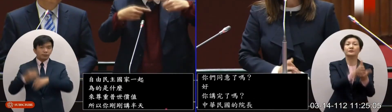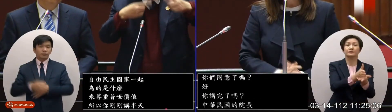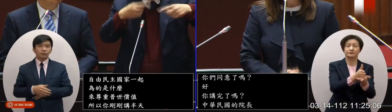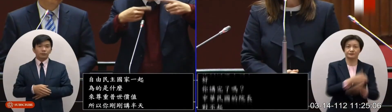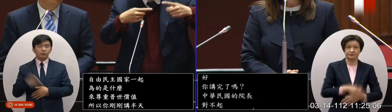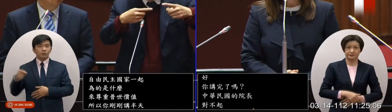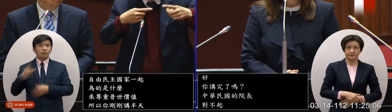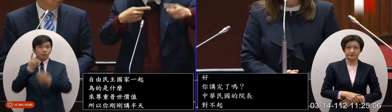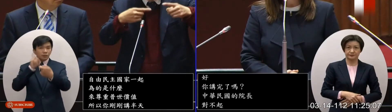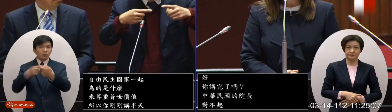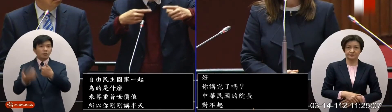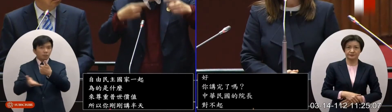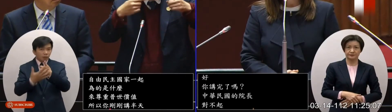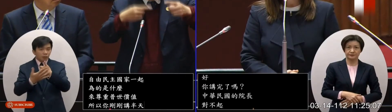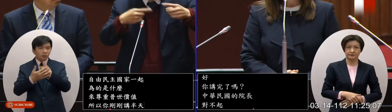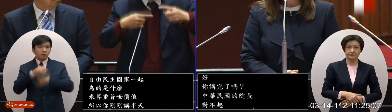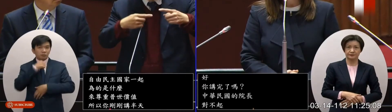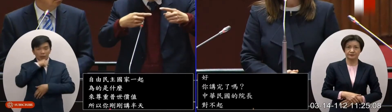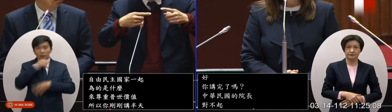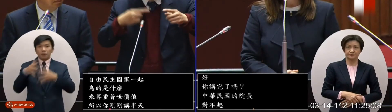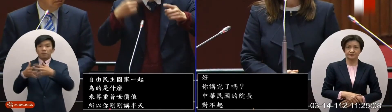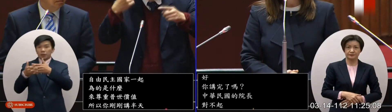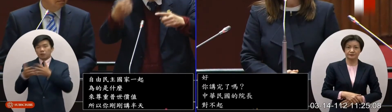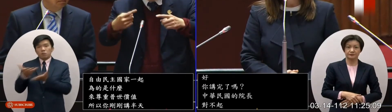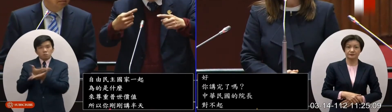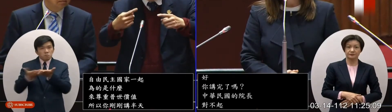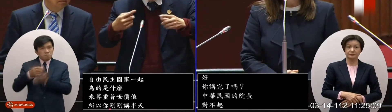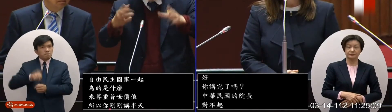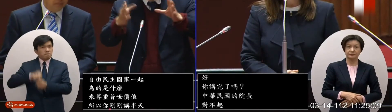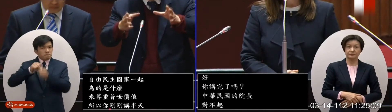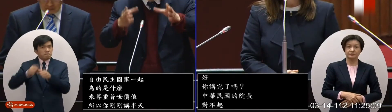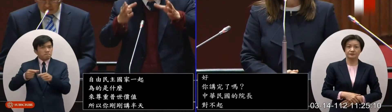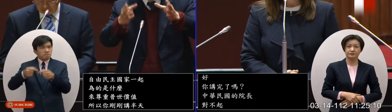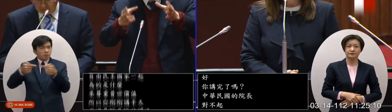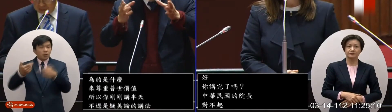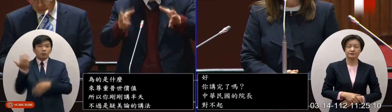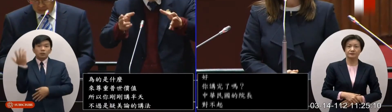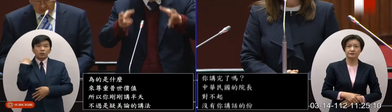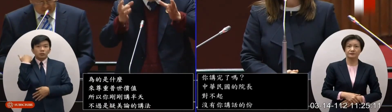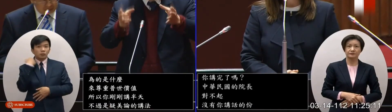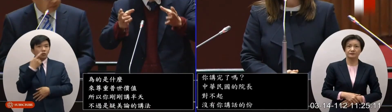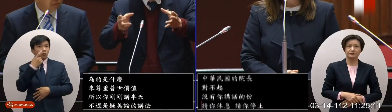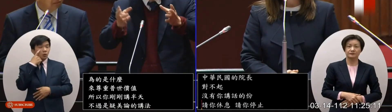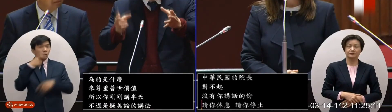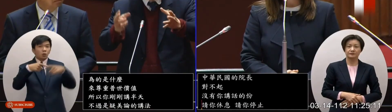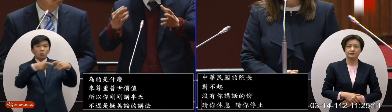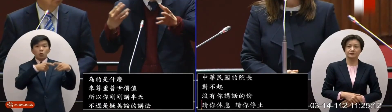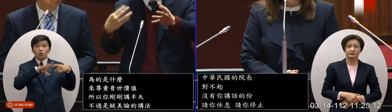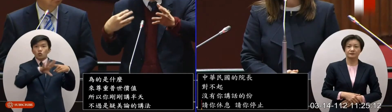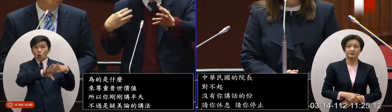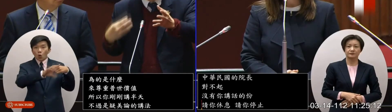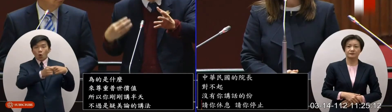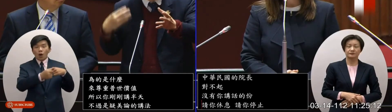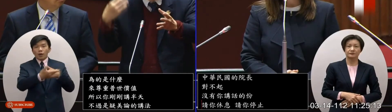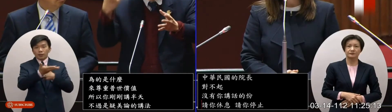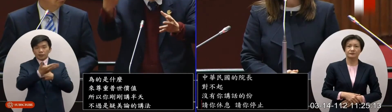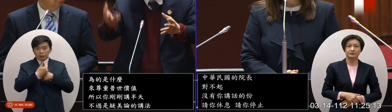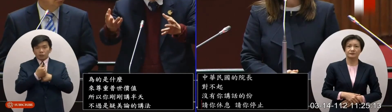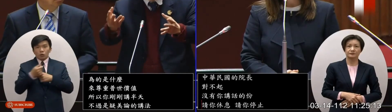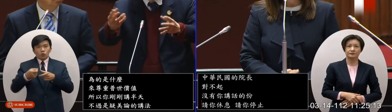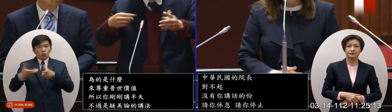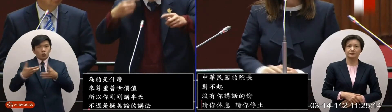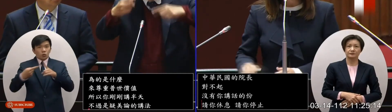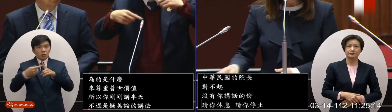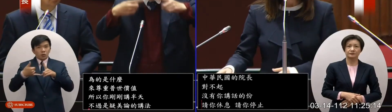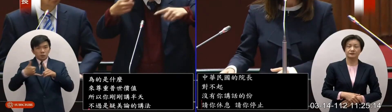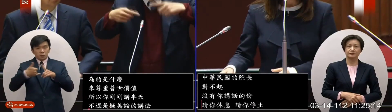深化两国的交流。事实上，过去这几年，我们跟欧盟也 provide 很多的名额，让我们的公务同仁进来